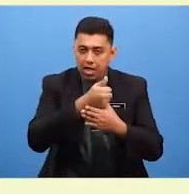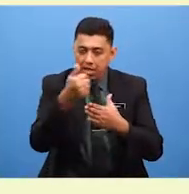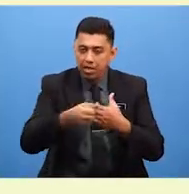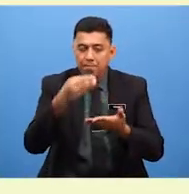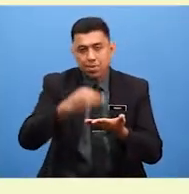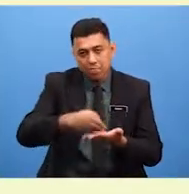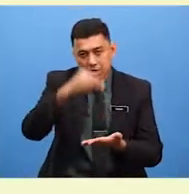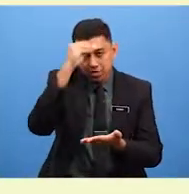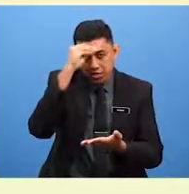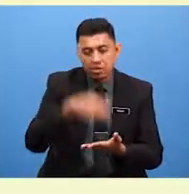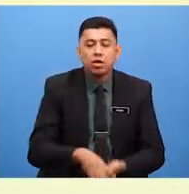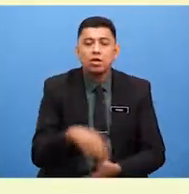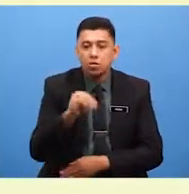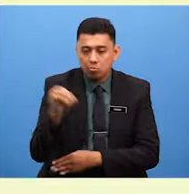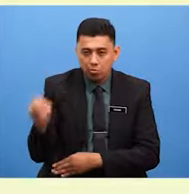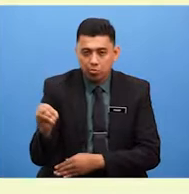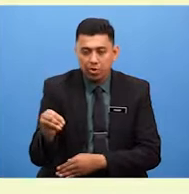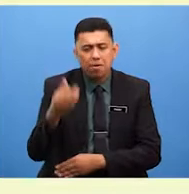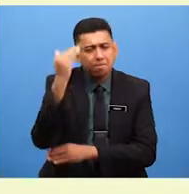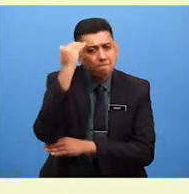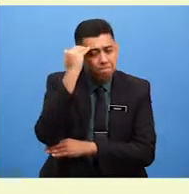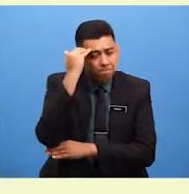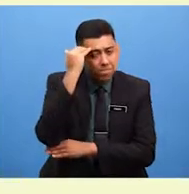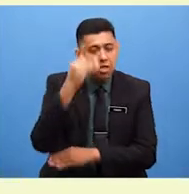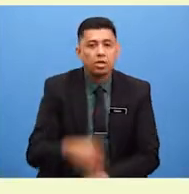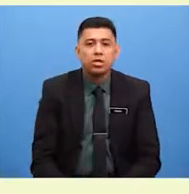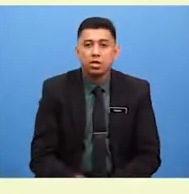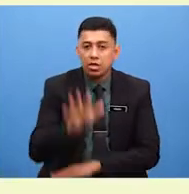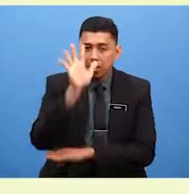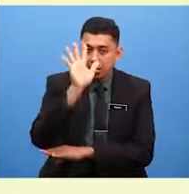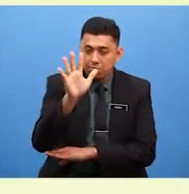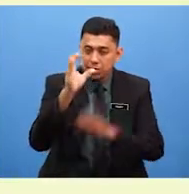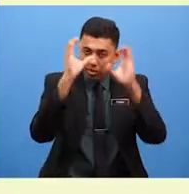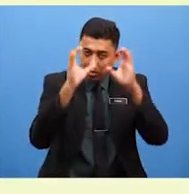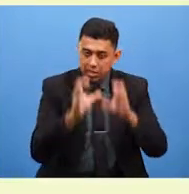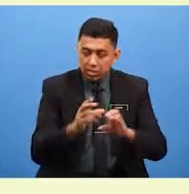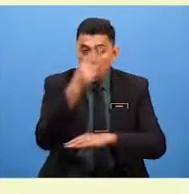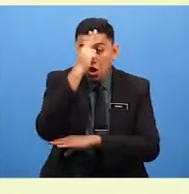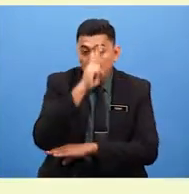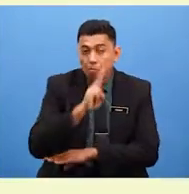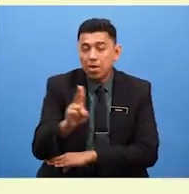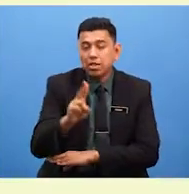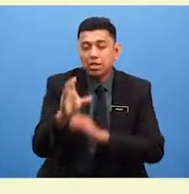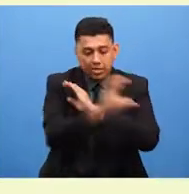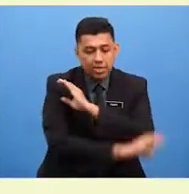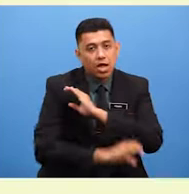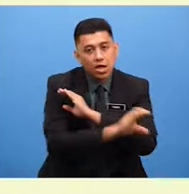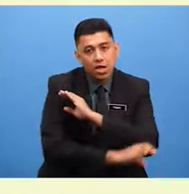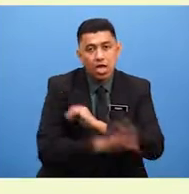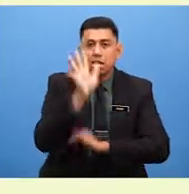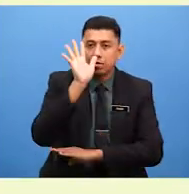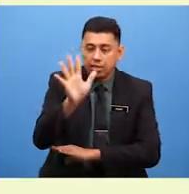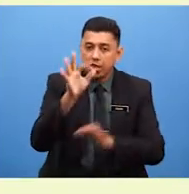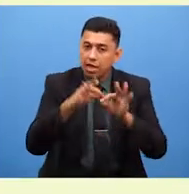ini, murid-murid akan mengetahui 5 cara menghormati negara,